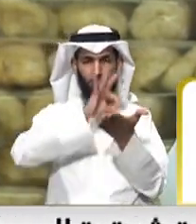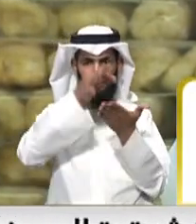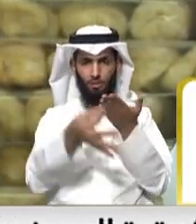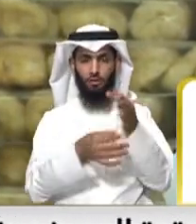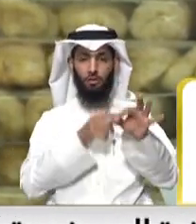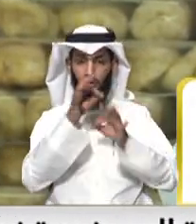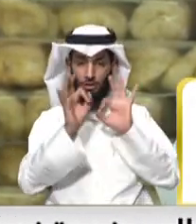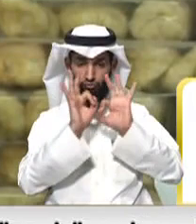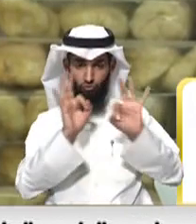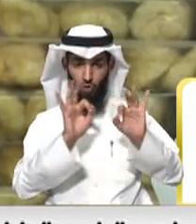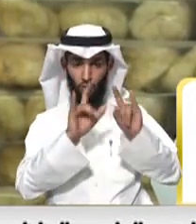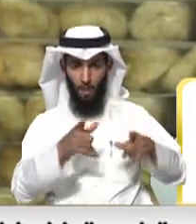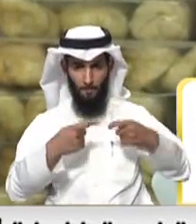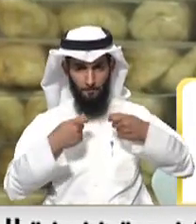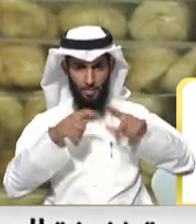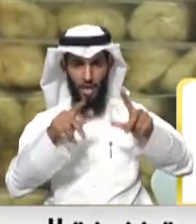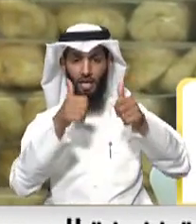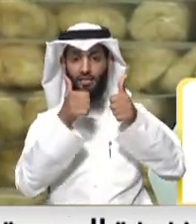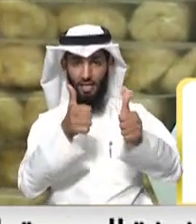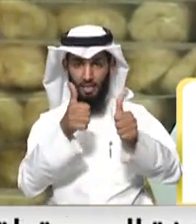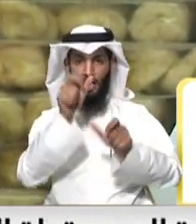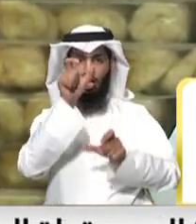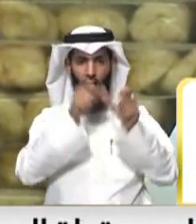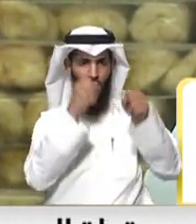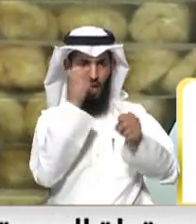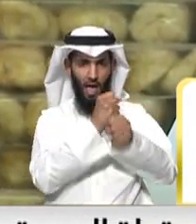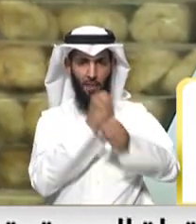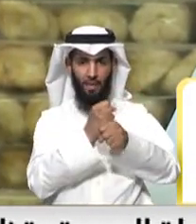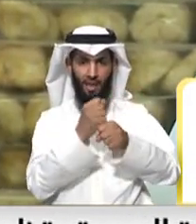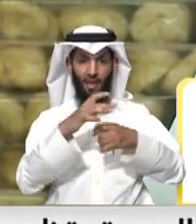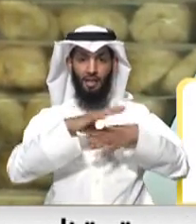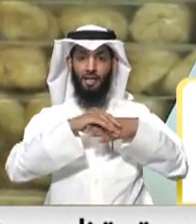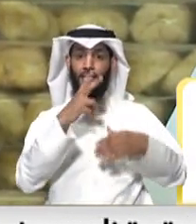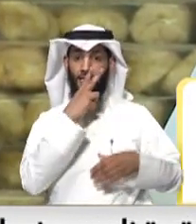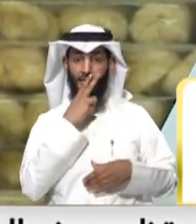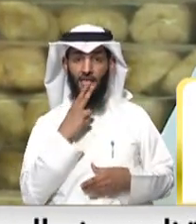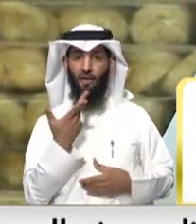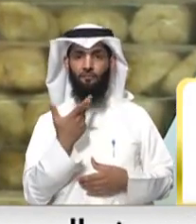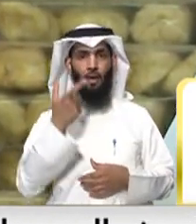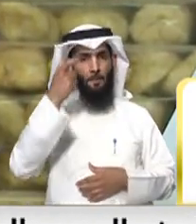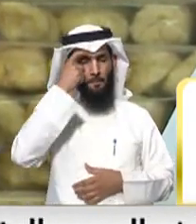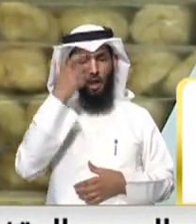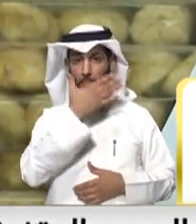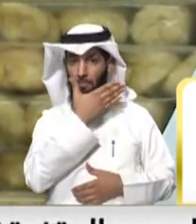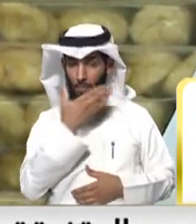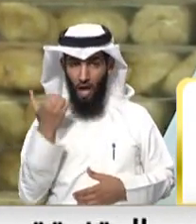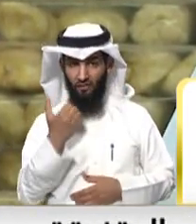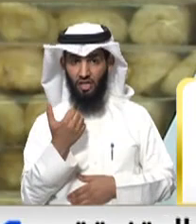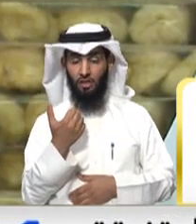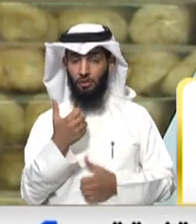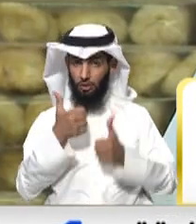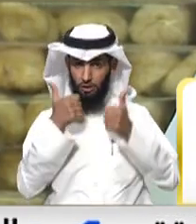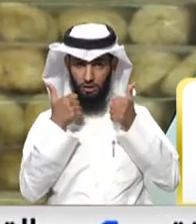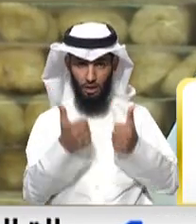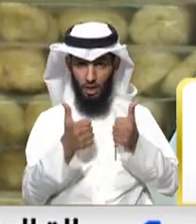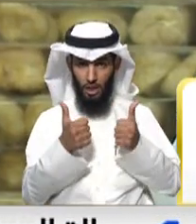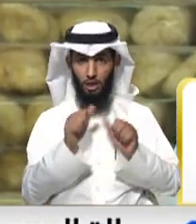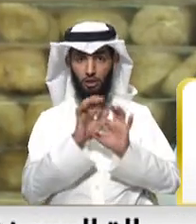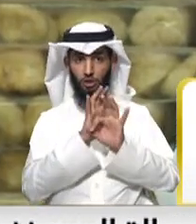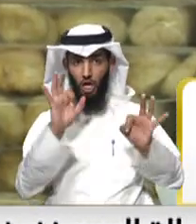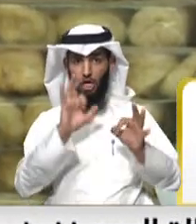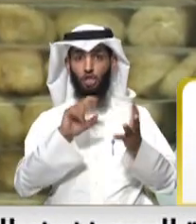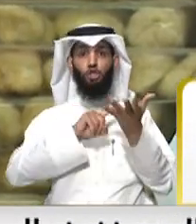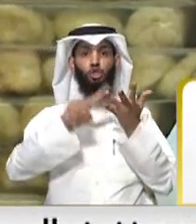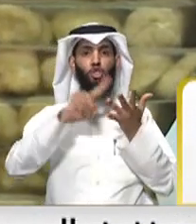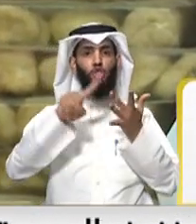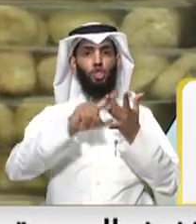وبيعها للمستهلك، والتأكد من العمال هل هم حاصلين على شهادات صحية تبين خلوهم من الأمراض، وكذلك التأكد من الاشتراطات الصحية